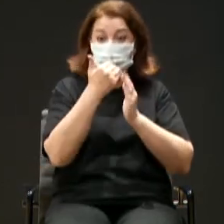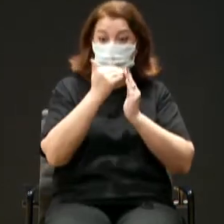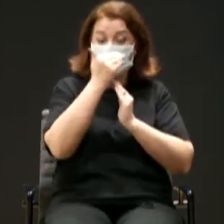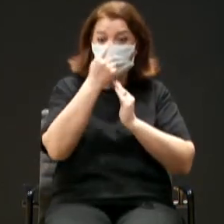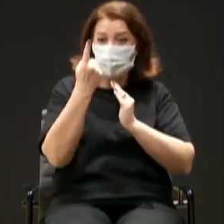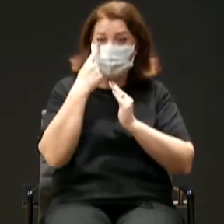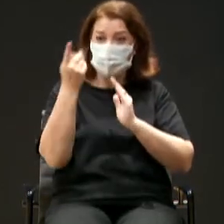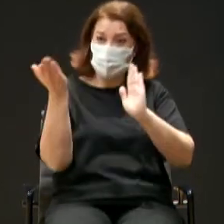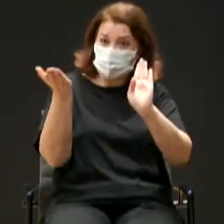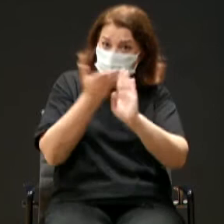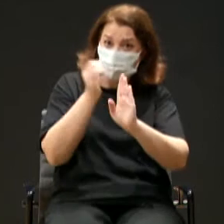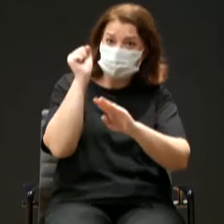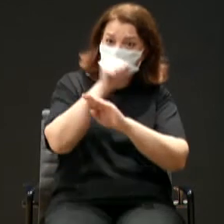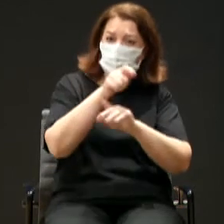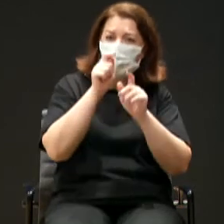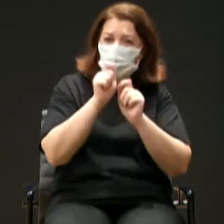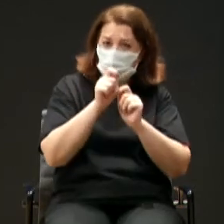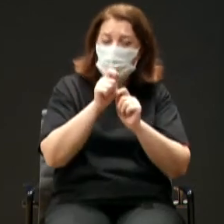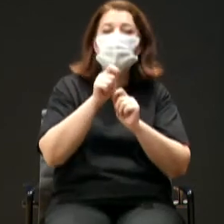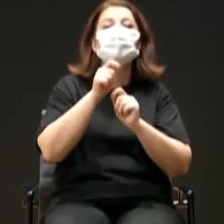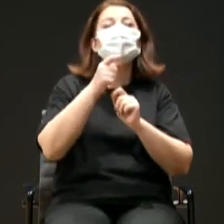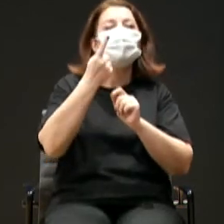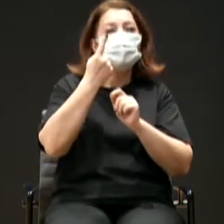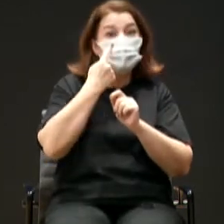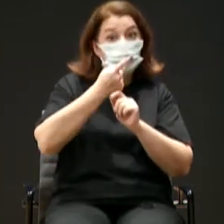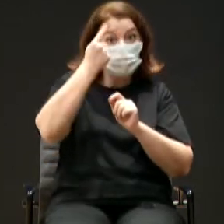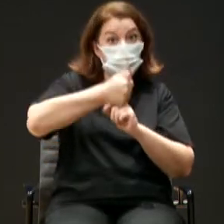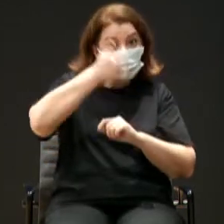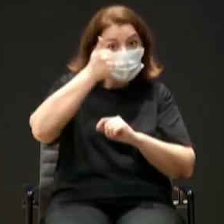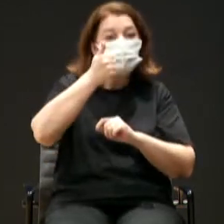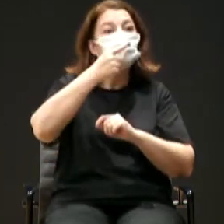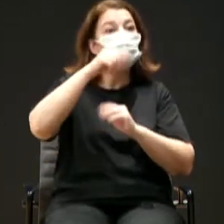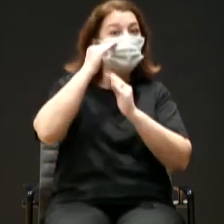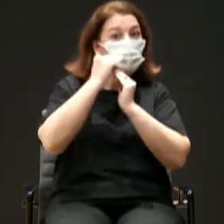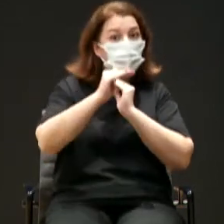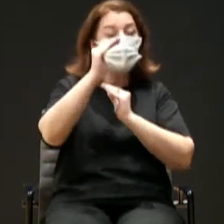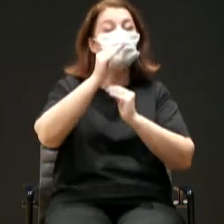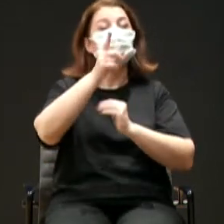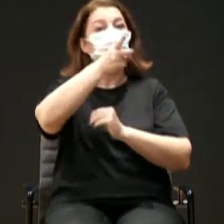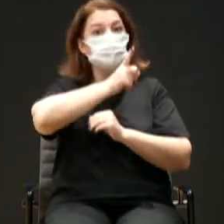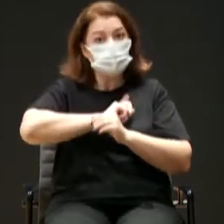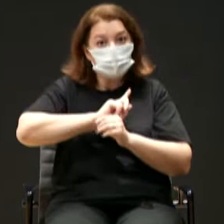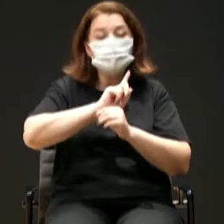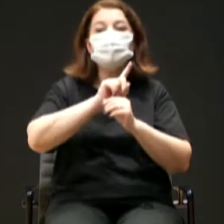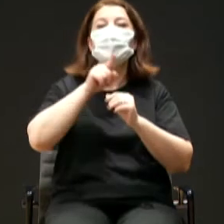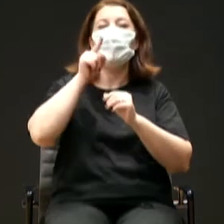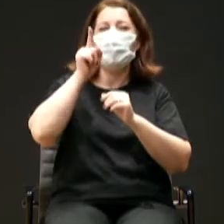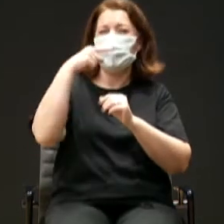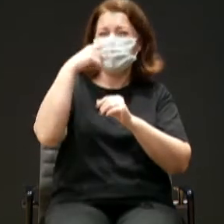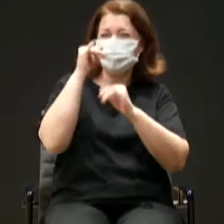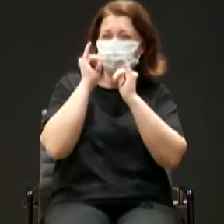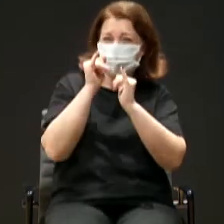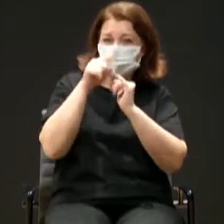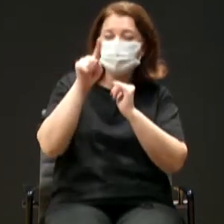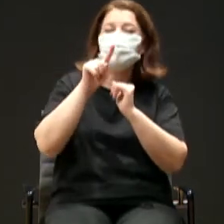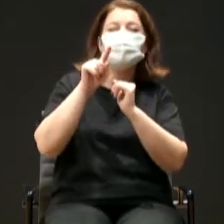girişimini milletimizin cesareti ve Cumhurbaşkanımız Recep Tayyip Erdoğan'ın feraseti sayesinde çirkin